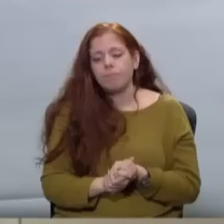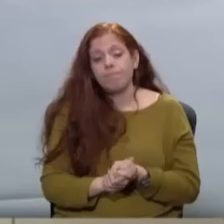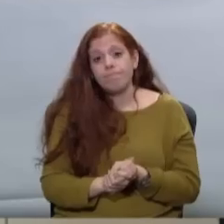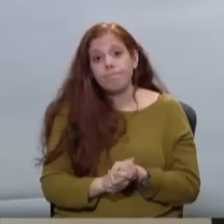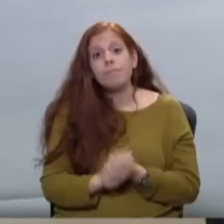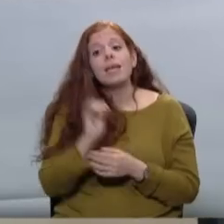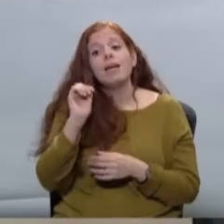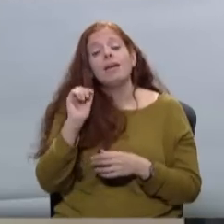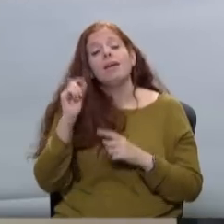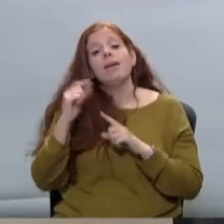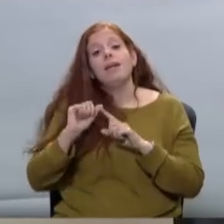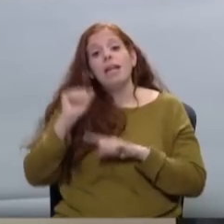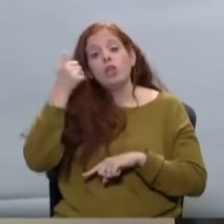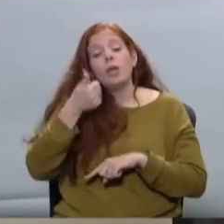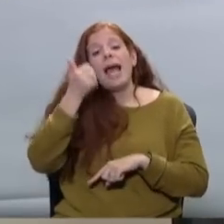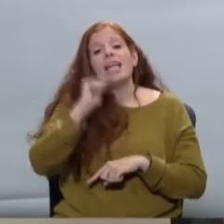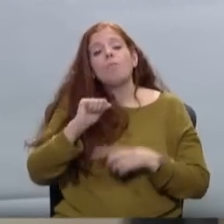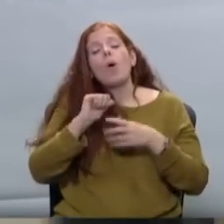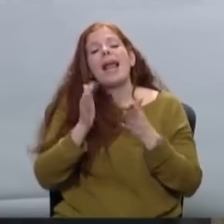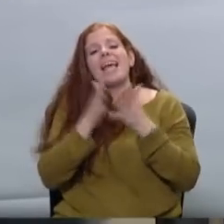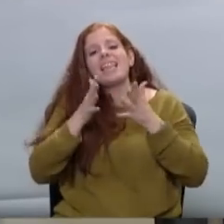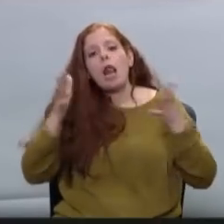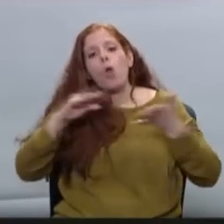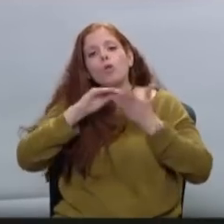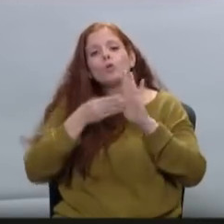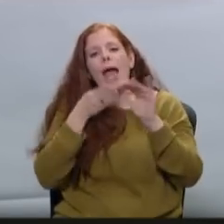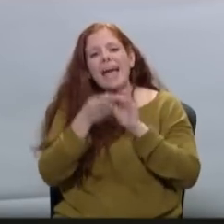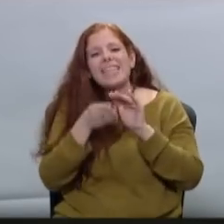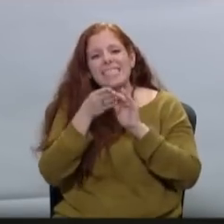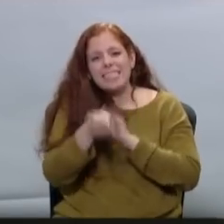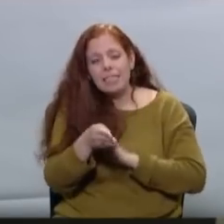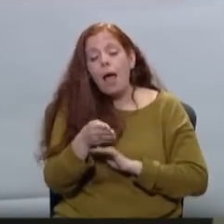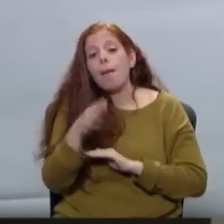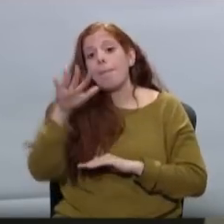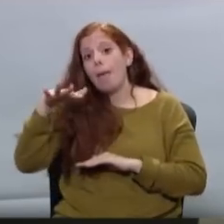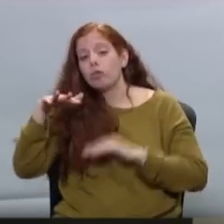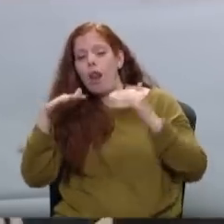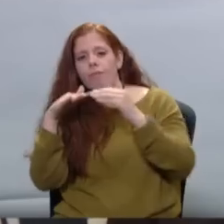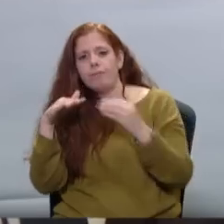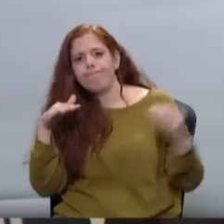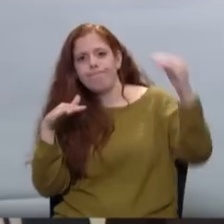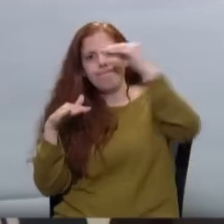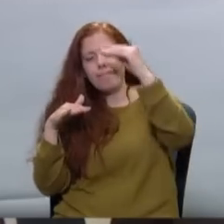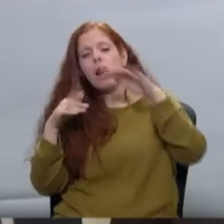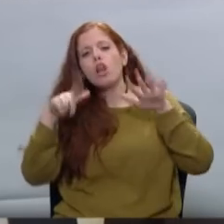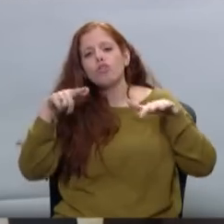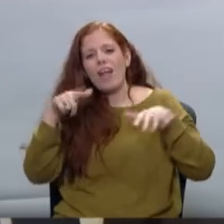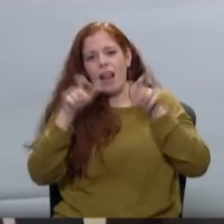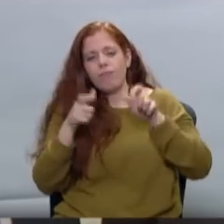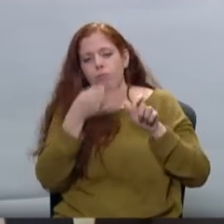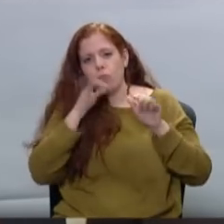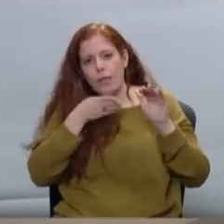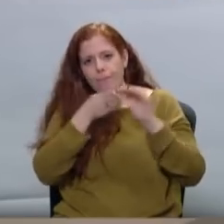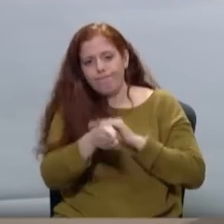הממשלה הגדילה אתמול את מספר אישורי הכניסה לסוחרים ופועלים מהרצועה מ-5,000 ל-7,000. ראש